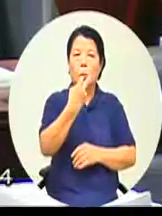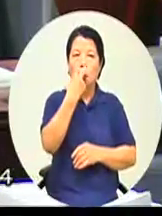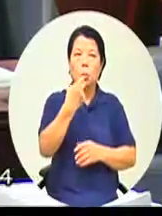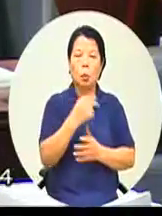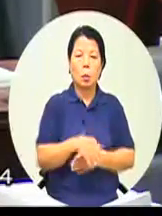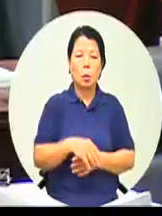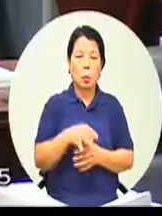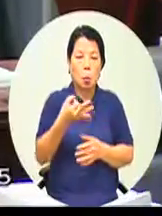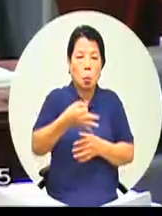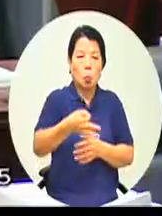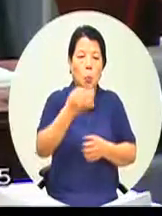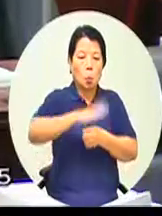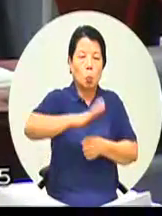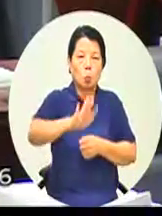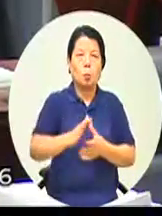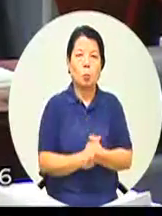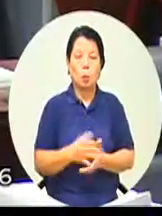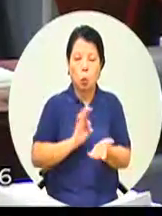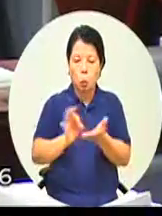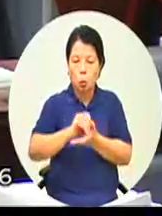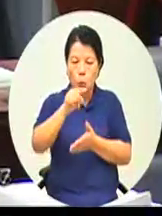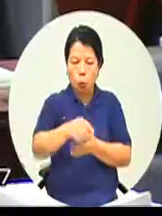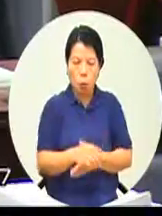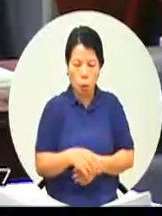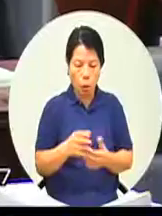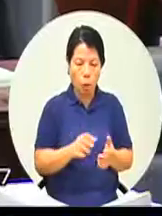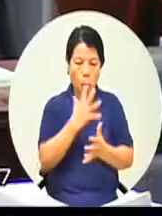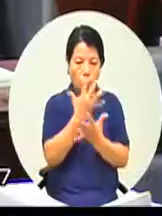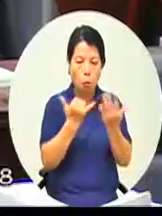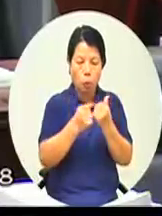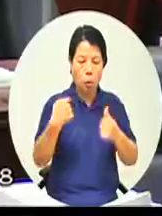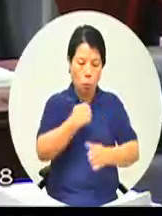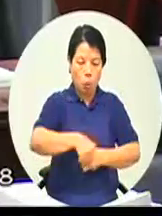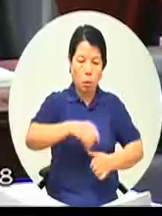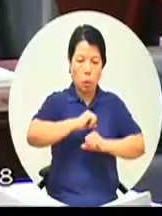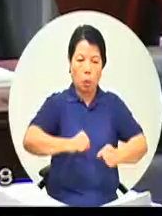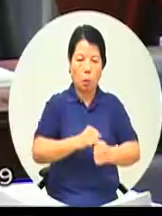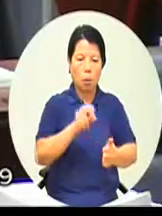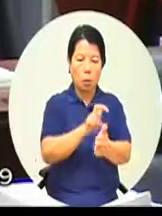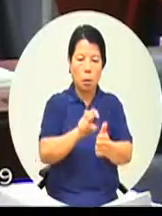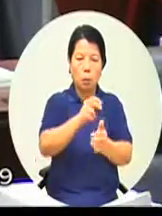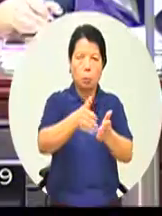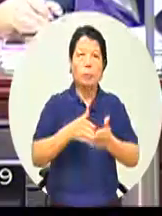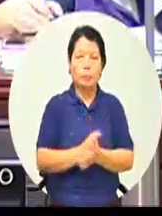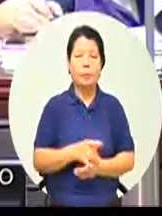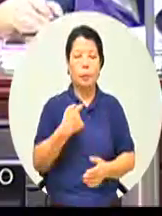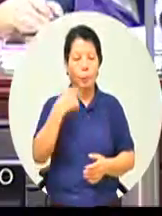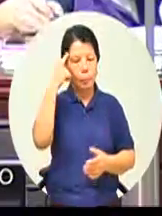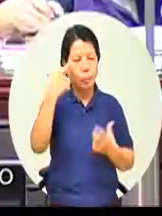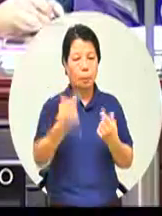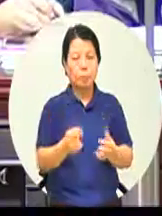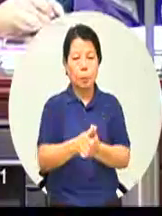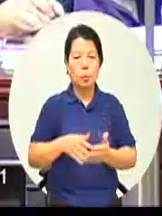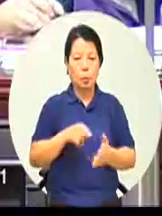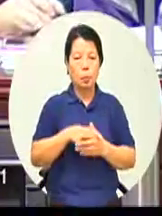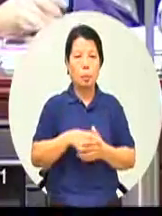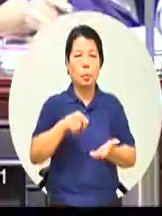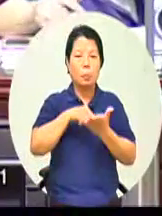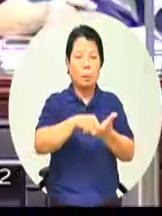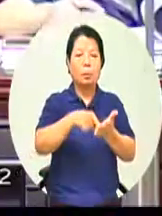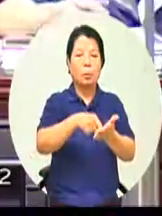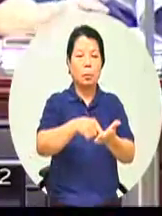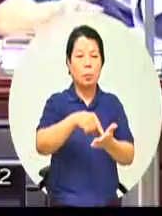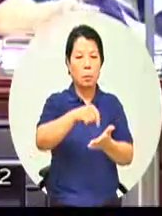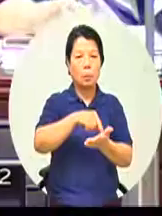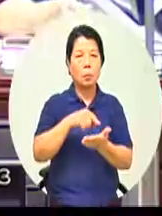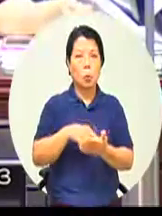这一些都可以用在我们应该照顾学童的健康检查。 这个我很同意，我们要形成计划跟环保局申请。 好，那